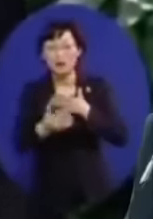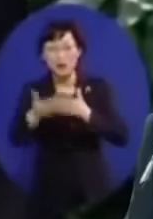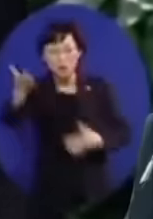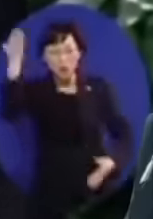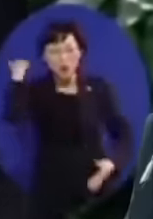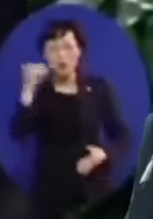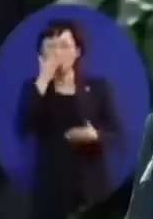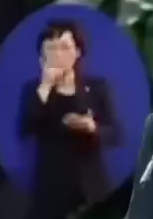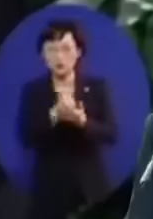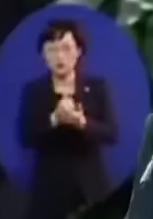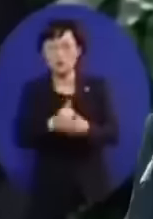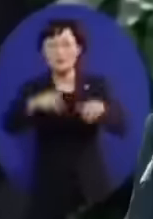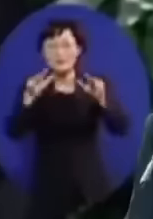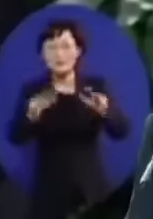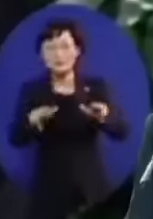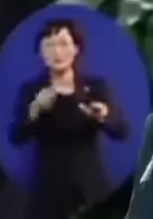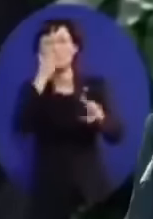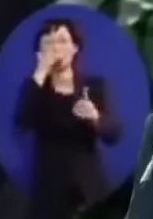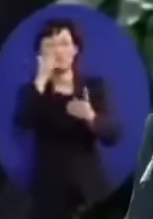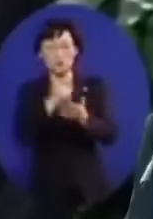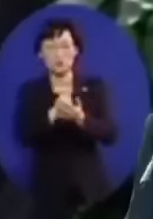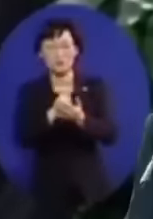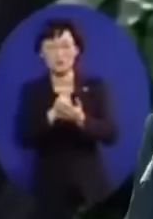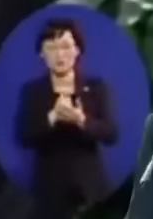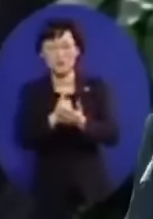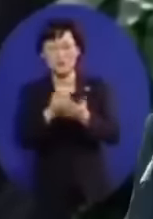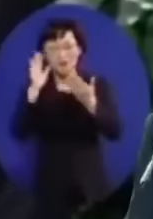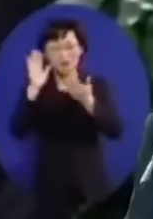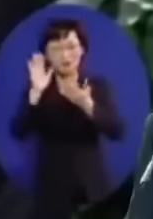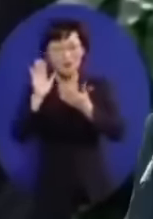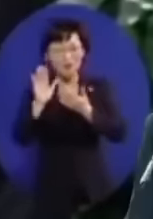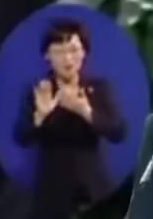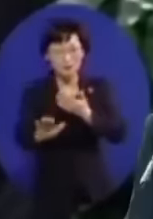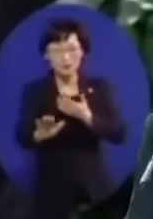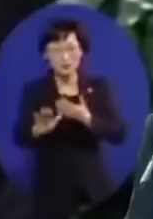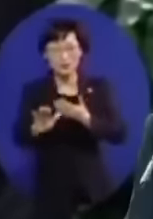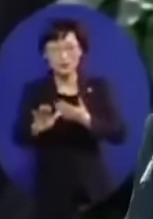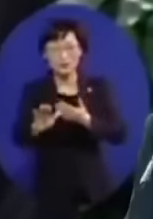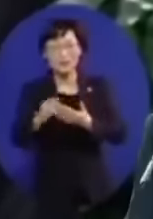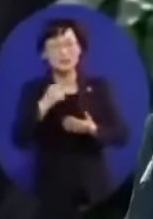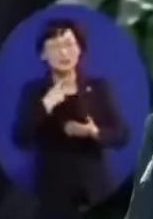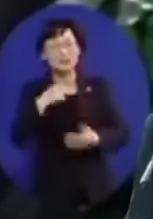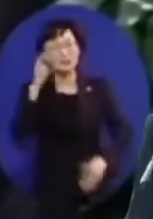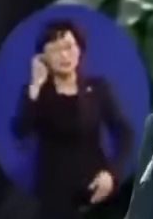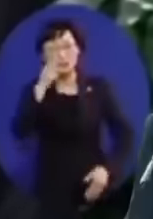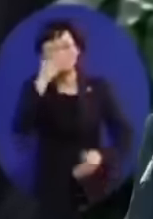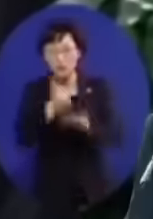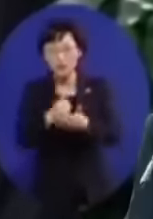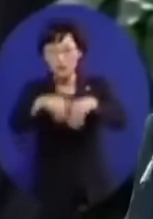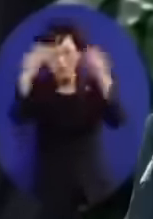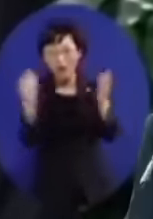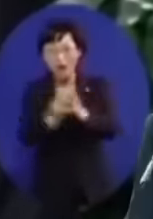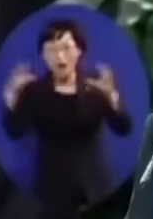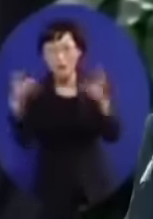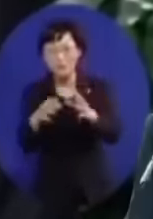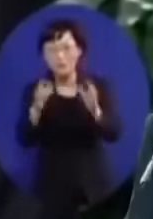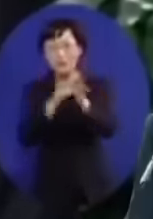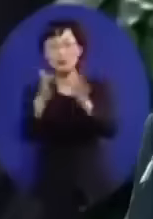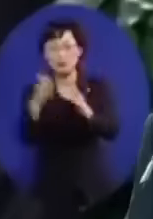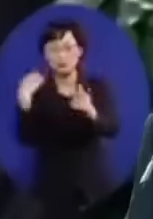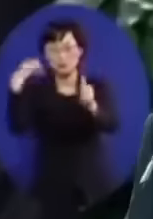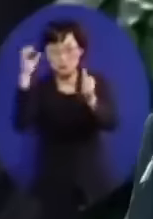죄, 지금의 죄, 장차 지을 죄까지 예수님이 다 청산해버리고 말한